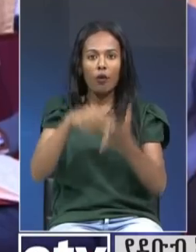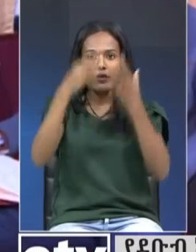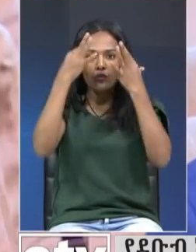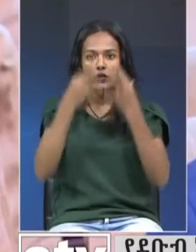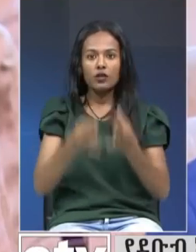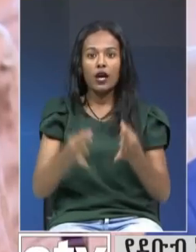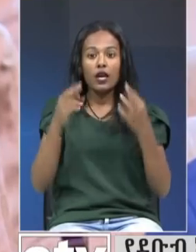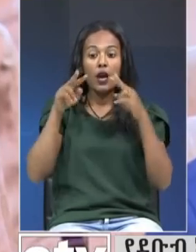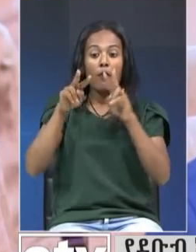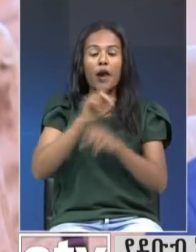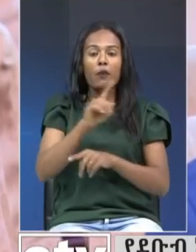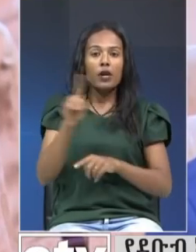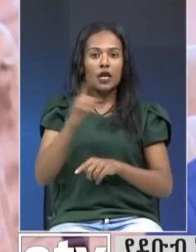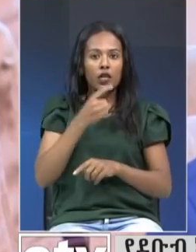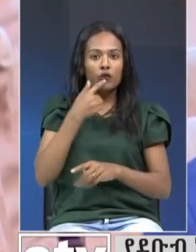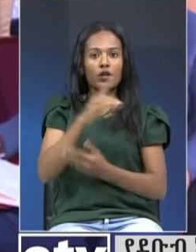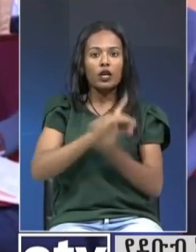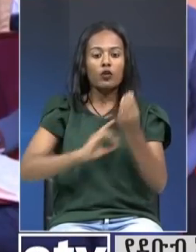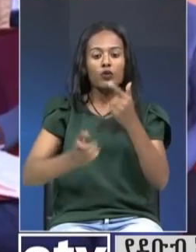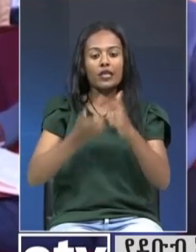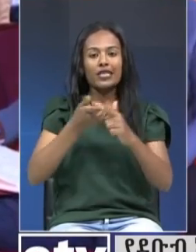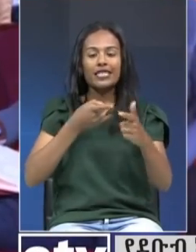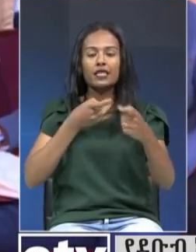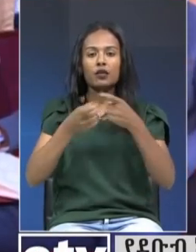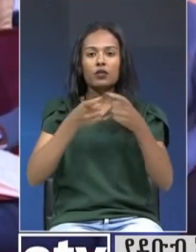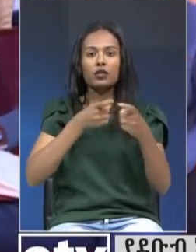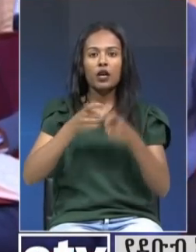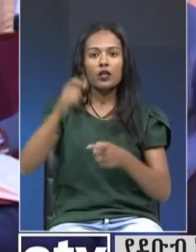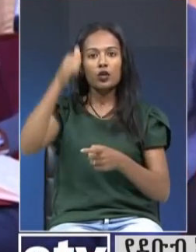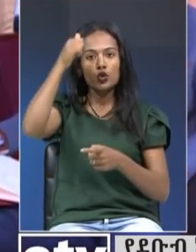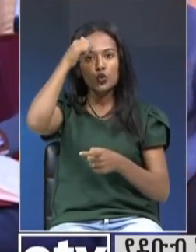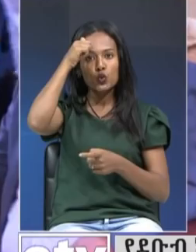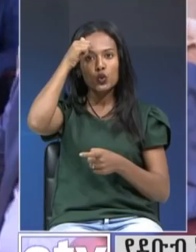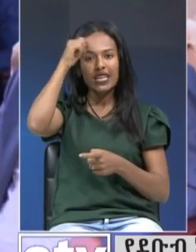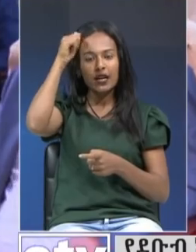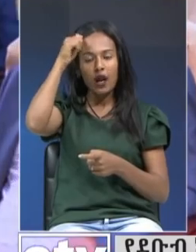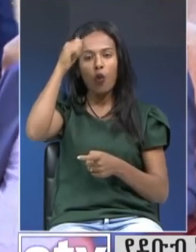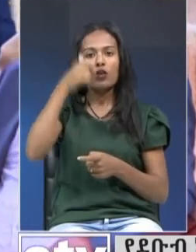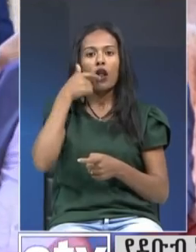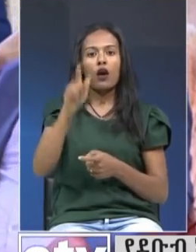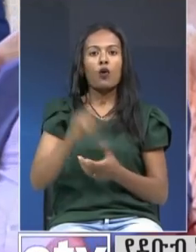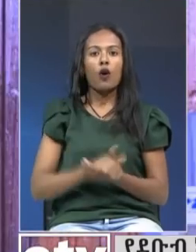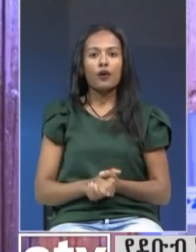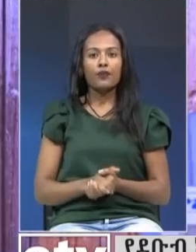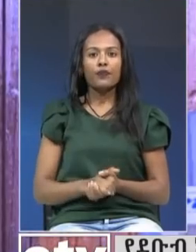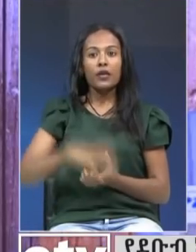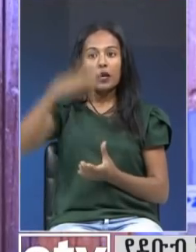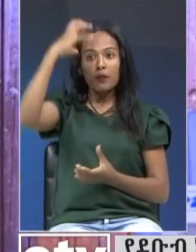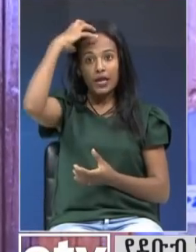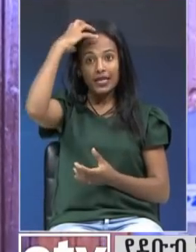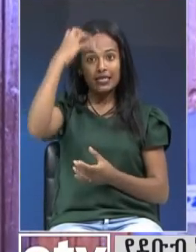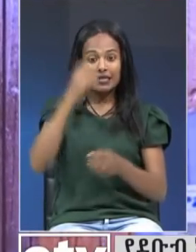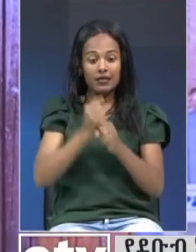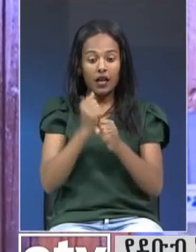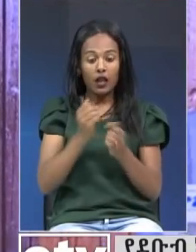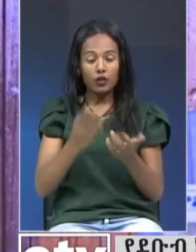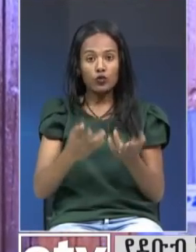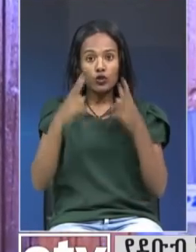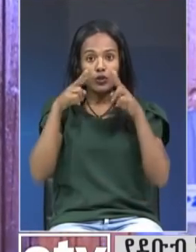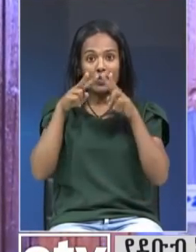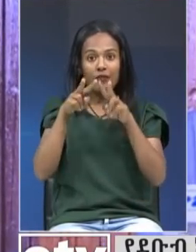ውሳኔ የማይመለከት እንደሆነ የክልሉ ምክትል ርዕሰ መስተዳድር ርስቱ ይርዳው ተናግረዋል። መንግስት ሰራተኞችን